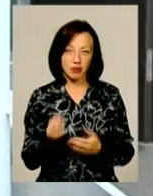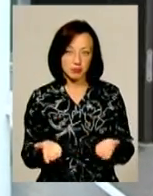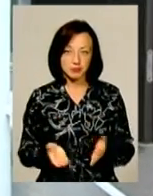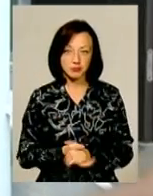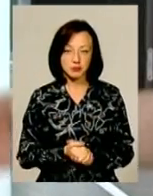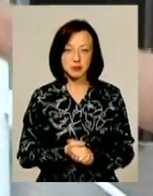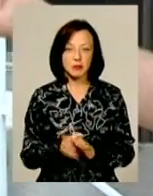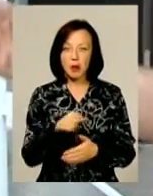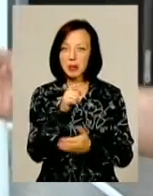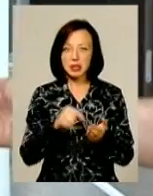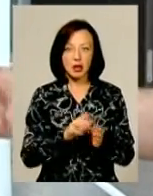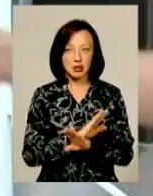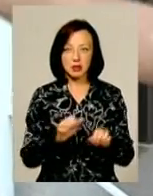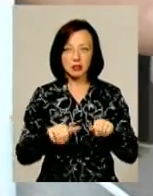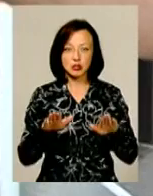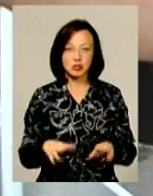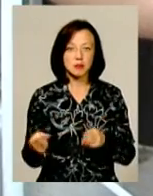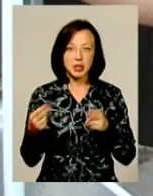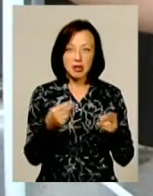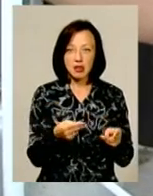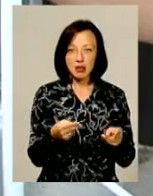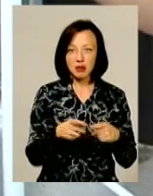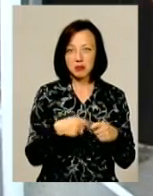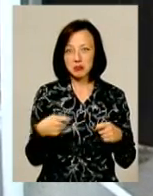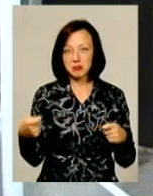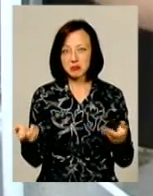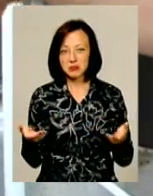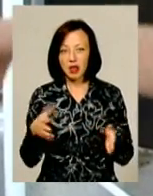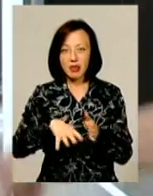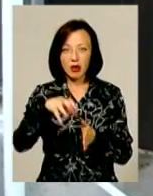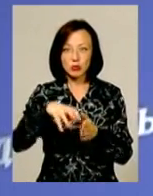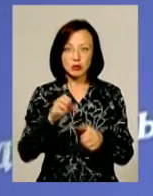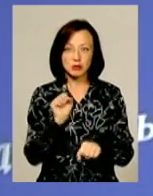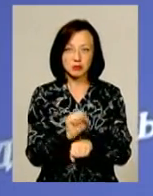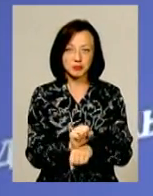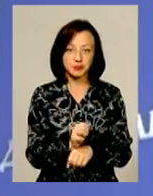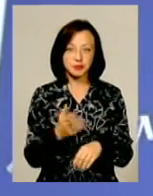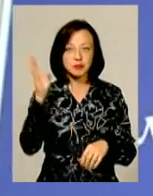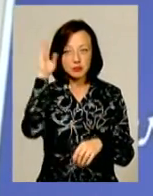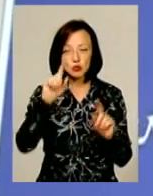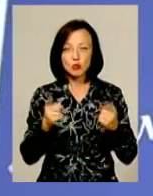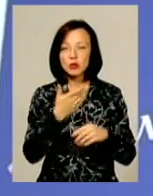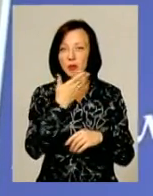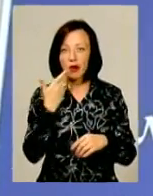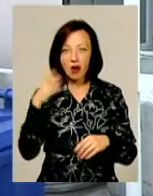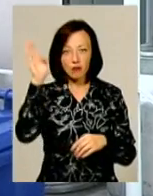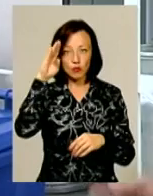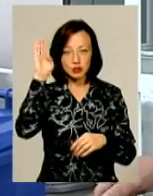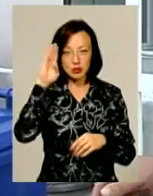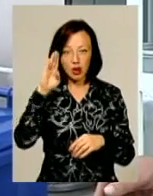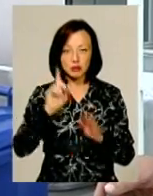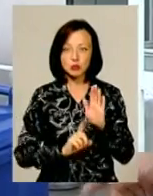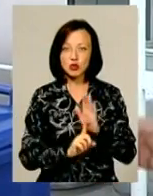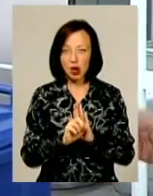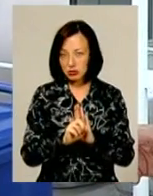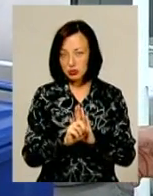дні. Питання не рішається. Там приїхали, щось потягнули, насосник там замулило, а води чи немає, тому що вода йшла